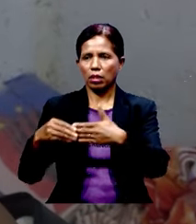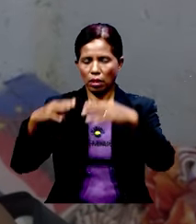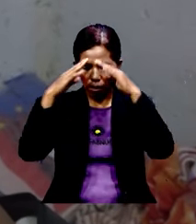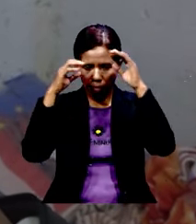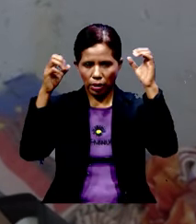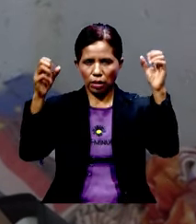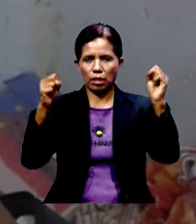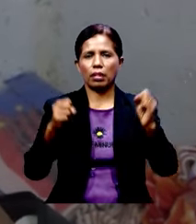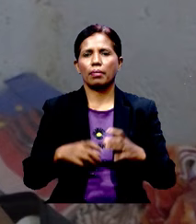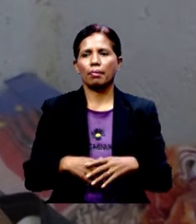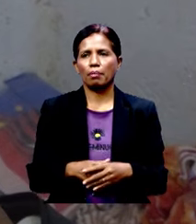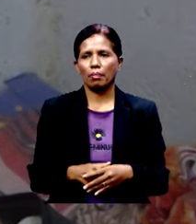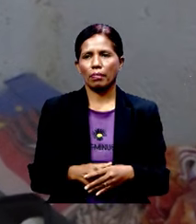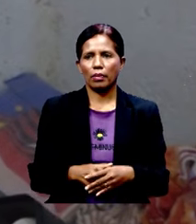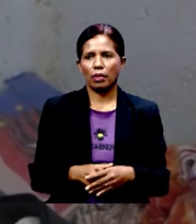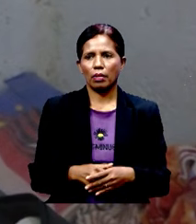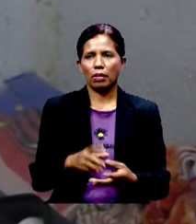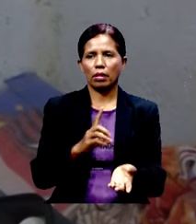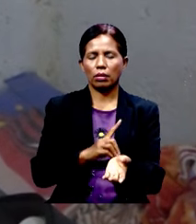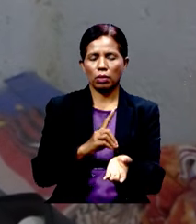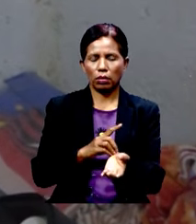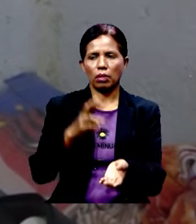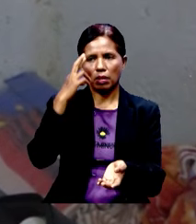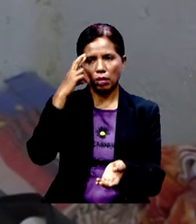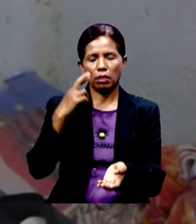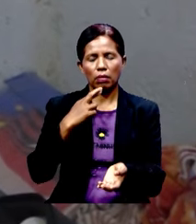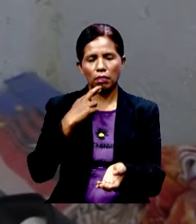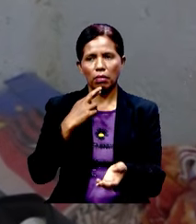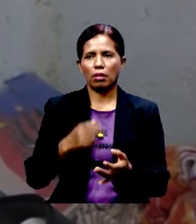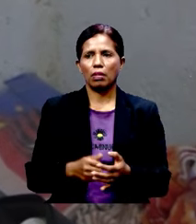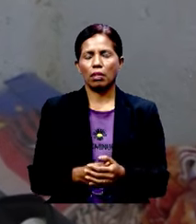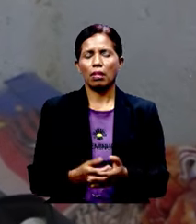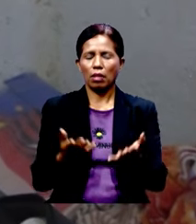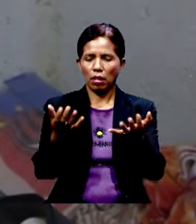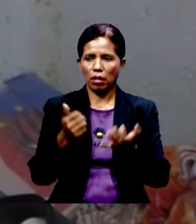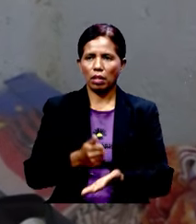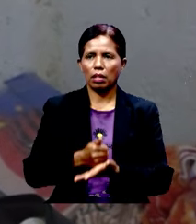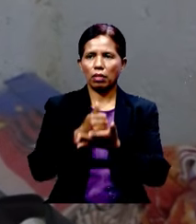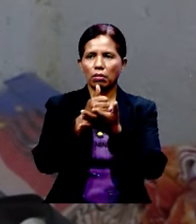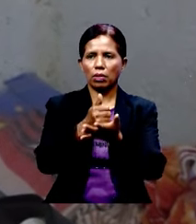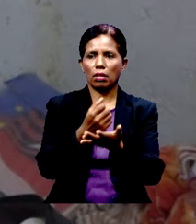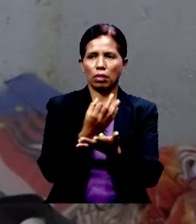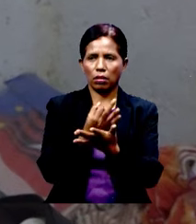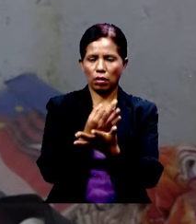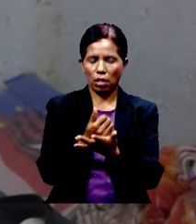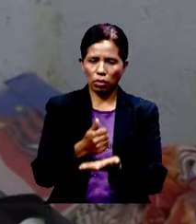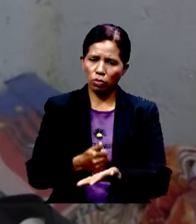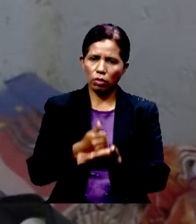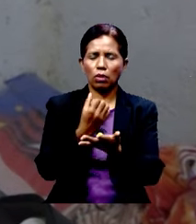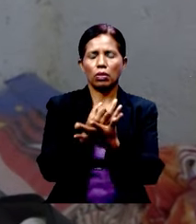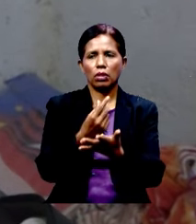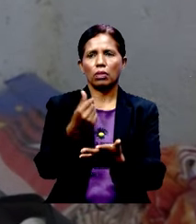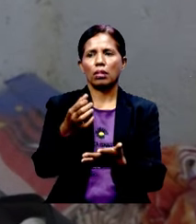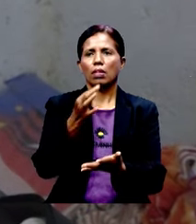preserenti, Dr. Ramos Horta, José Ramos Horta hakarak tulu os ambiente no apoi